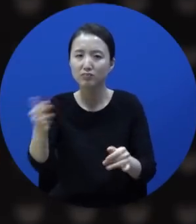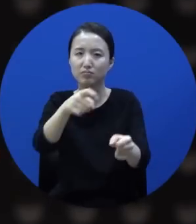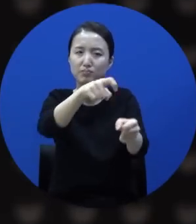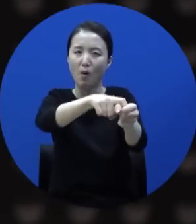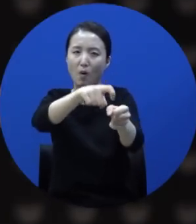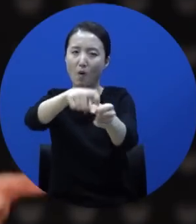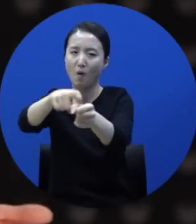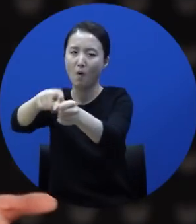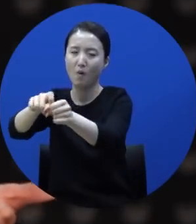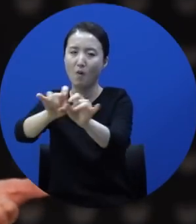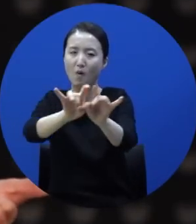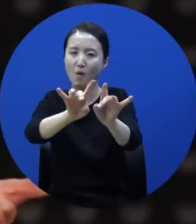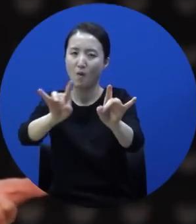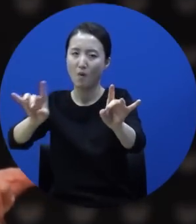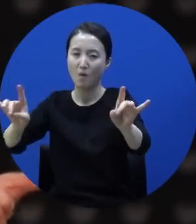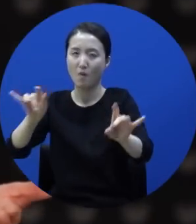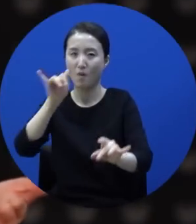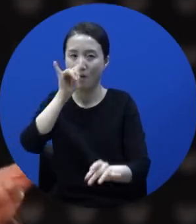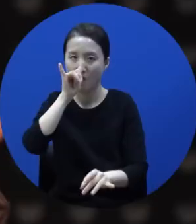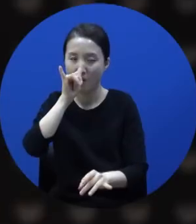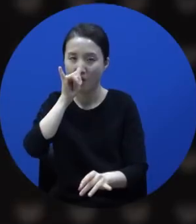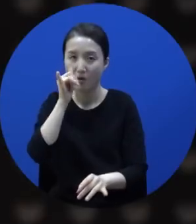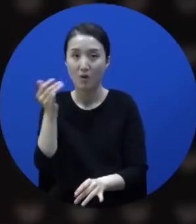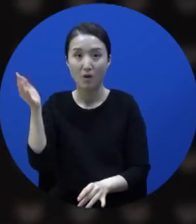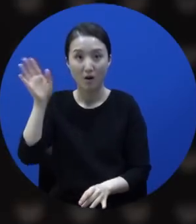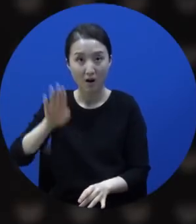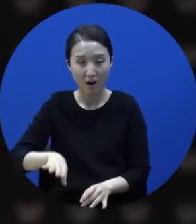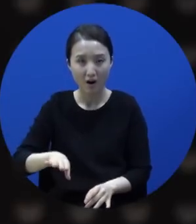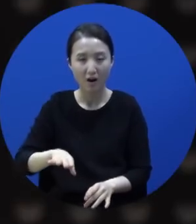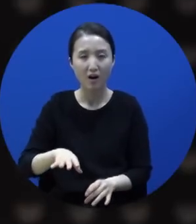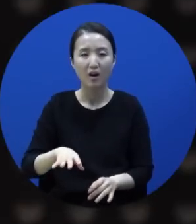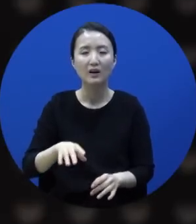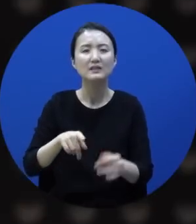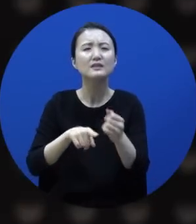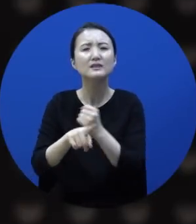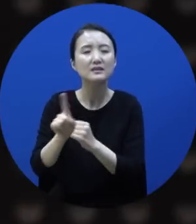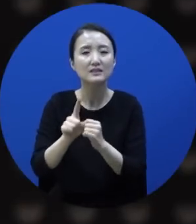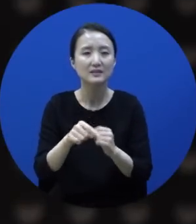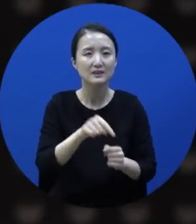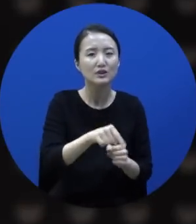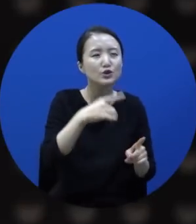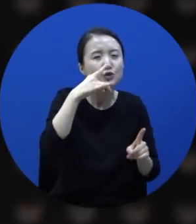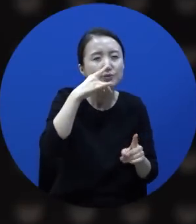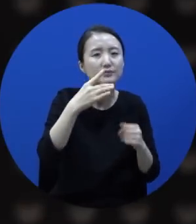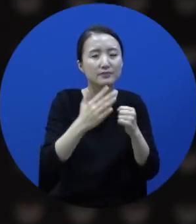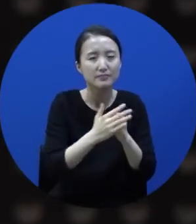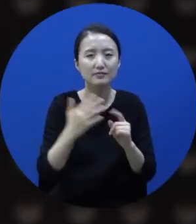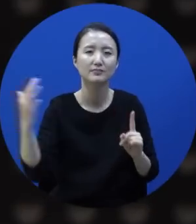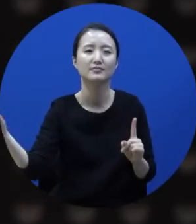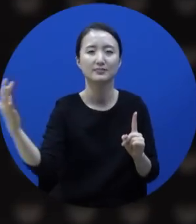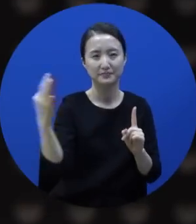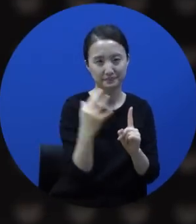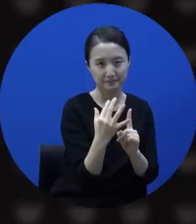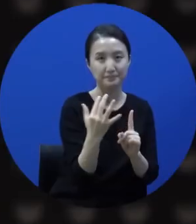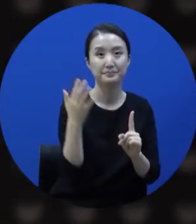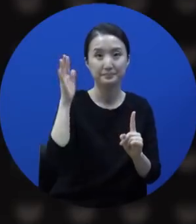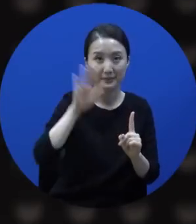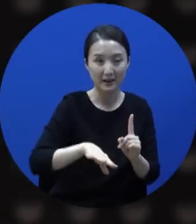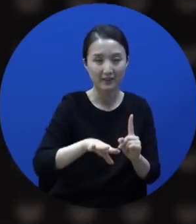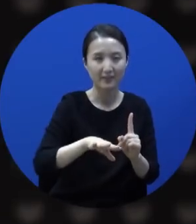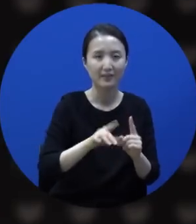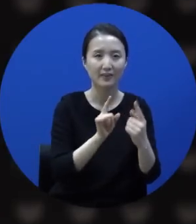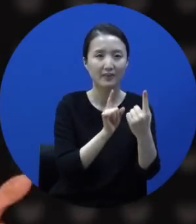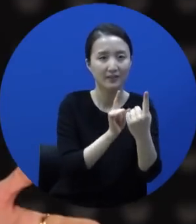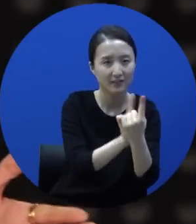1대1로서 케어를 해드렸을 때 더 이곳에 머물 수 있는 확률이 높아진다는 거였어요. 네. 말 그대로